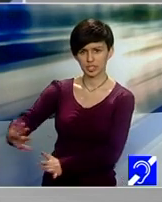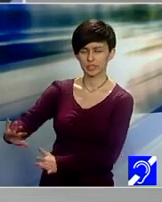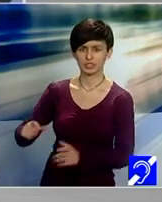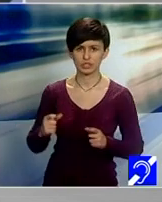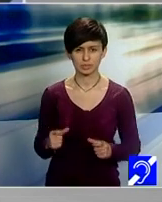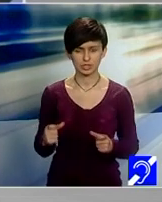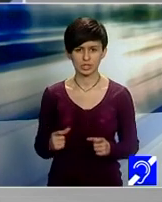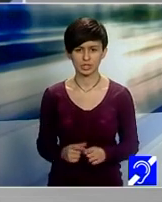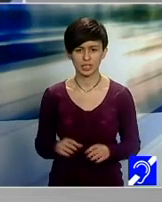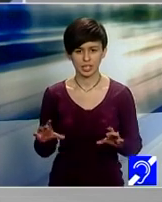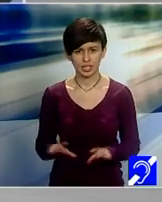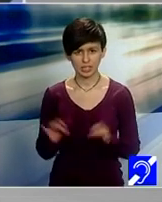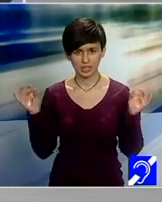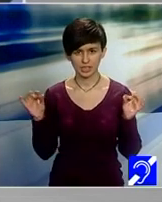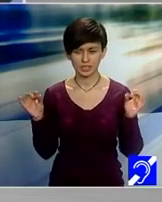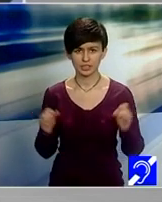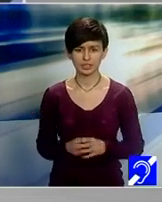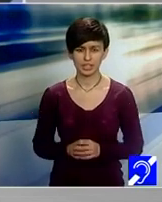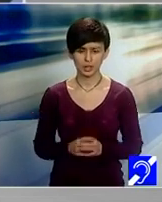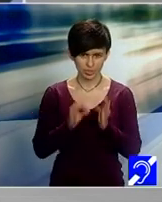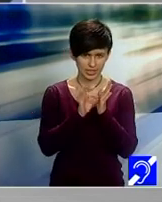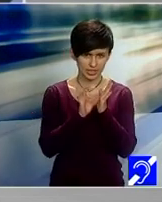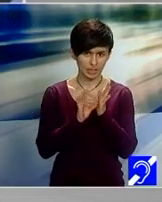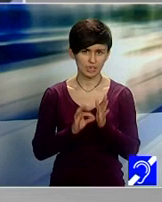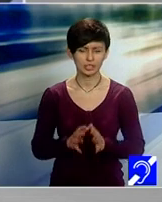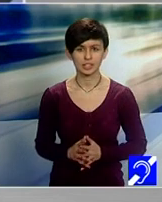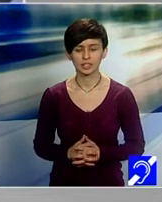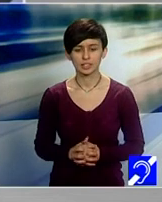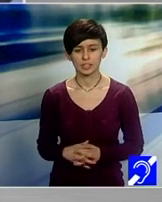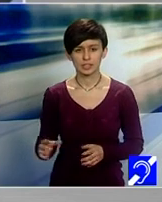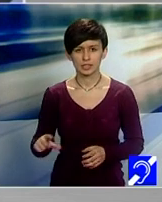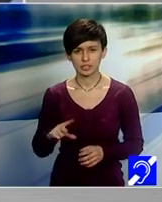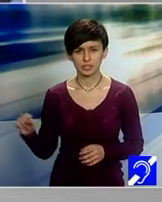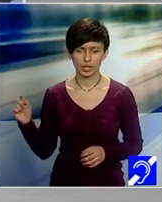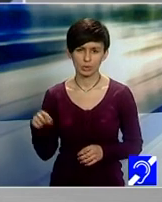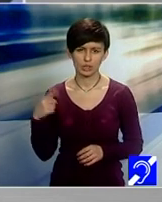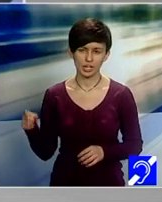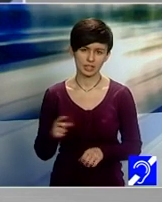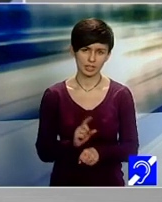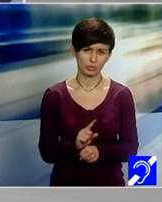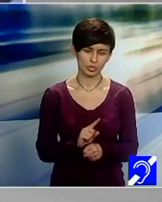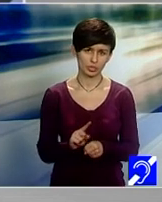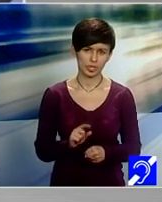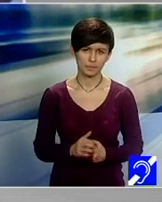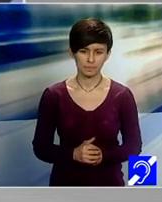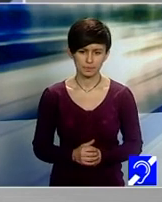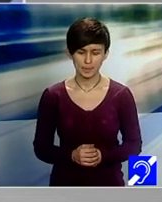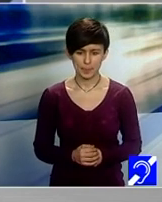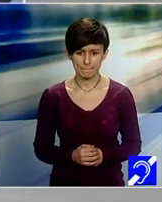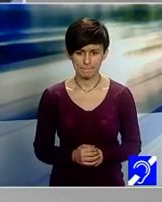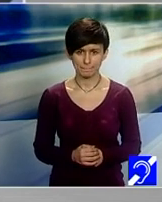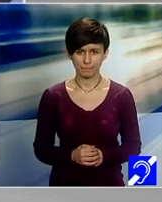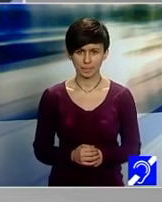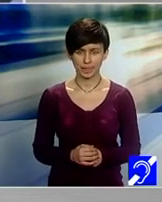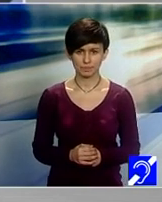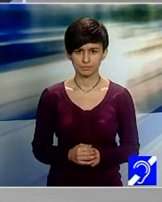care se caută chichițe și excepții de neconstituționalitate și alte lucruri de genul acesta care vor duce la tergiversarea proceselor, tergiversare care